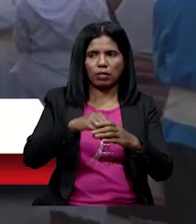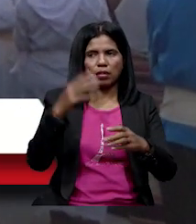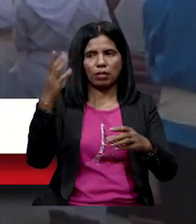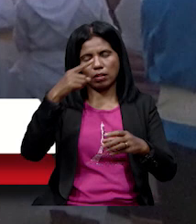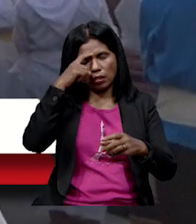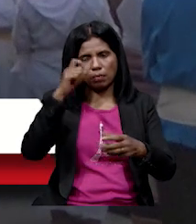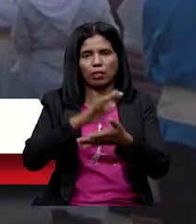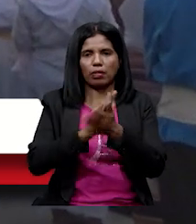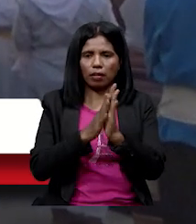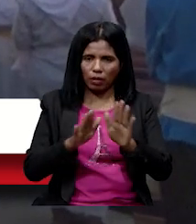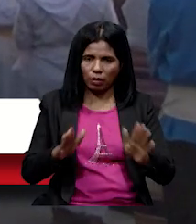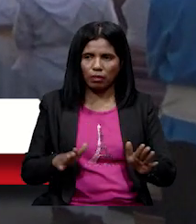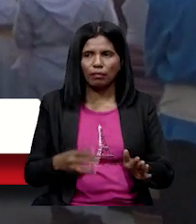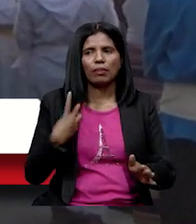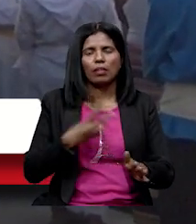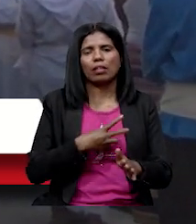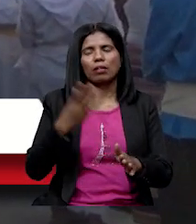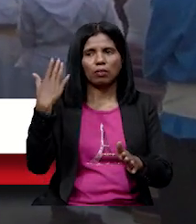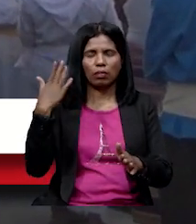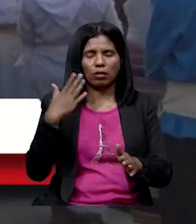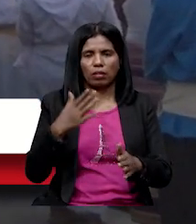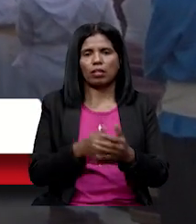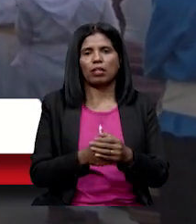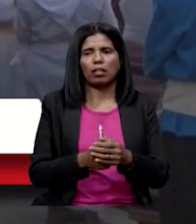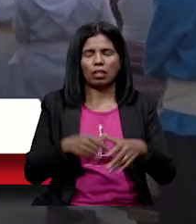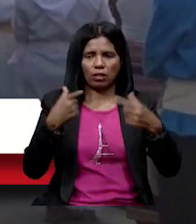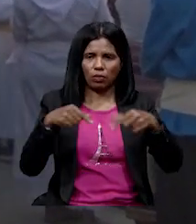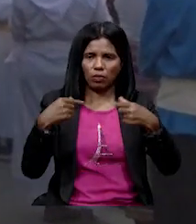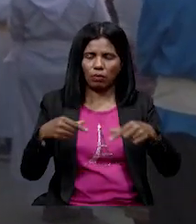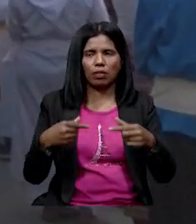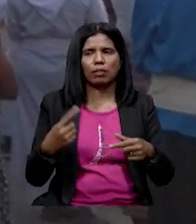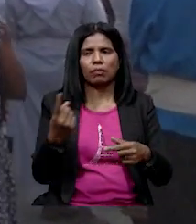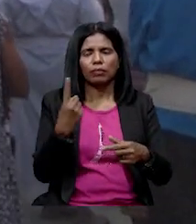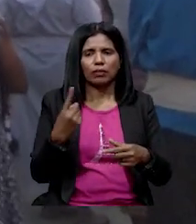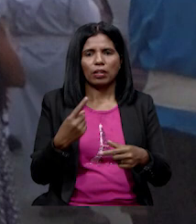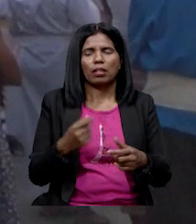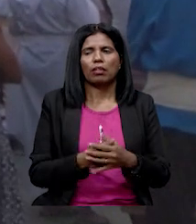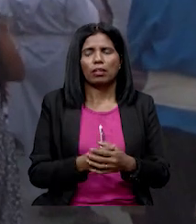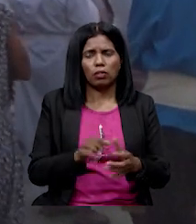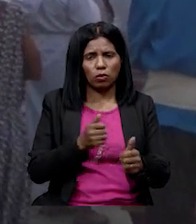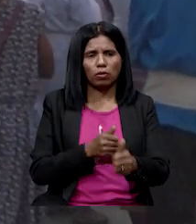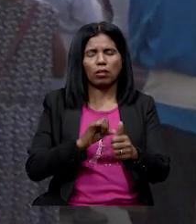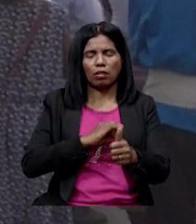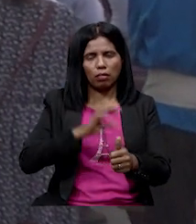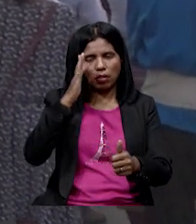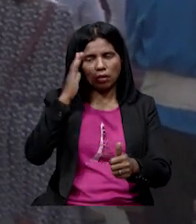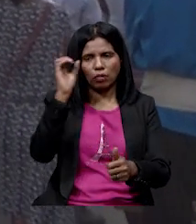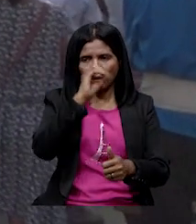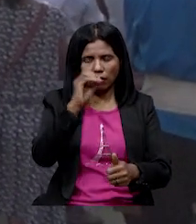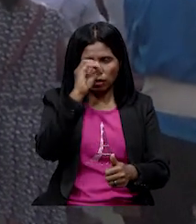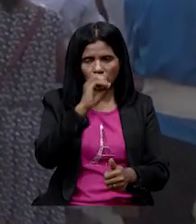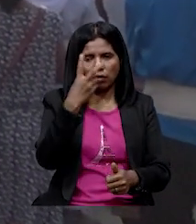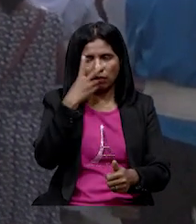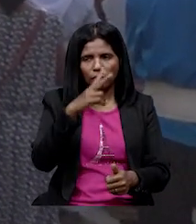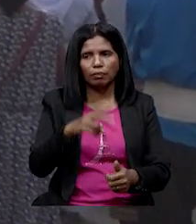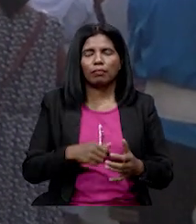amizade kita selama ne buat ida tari hapuh malu am tuir haunia hanoi observasaun kata